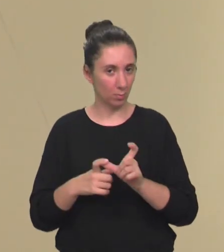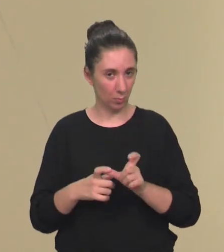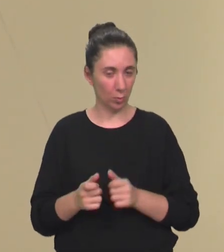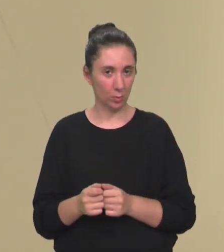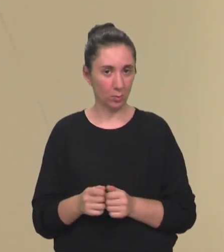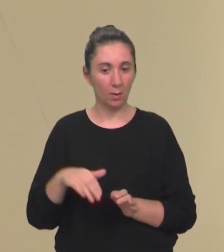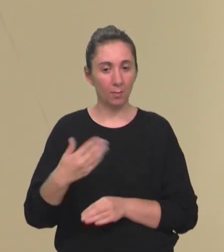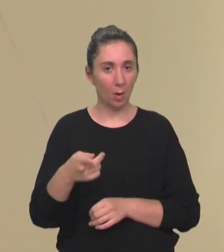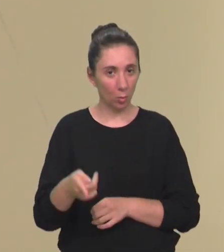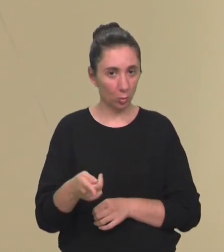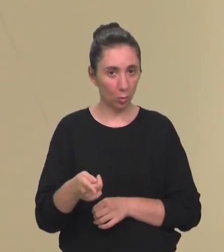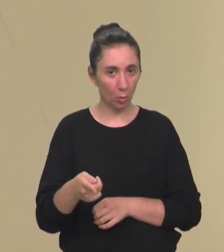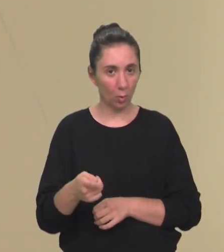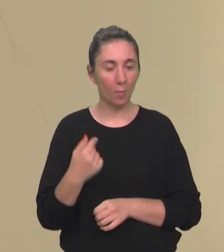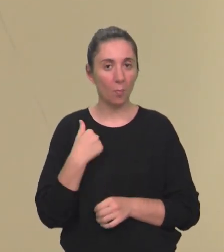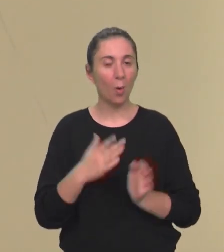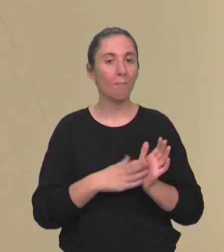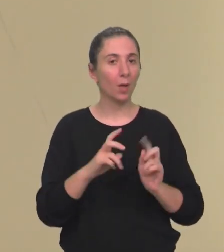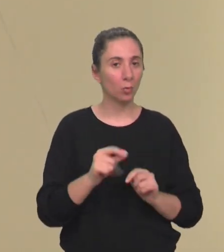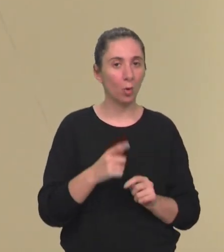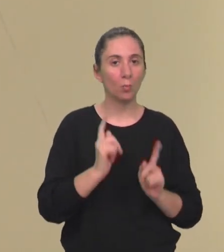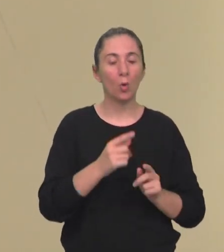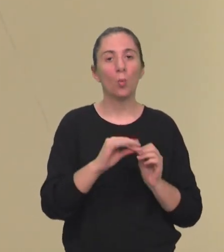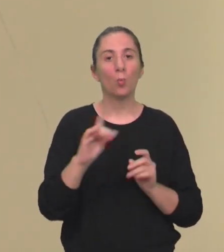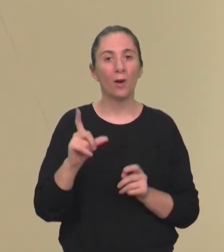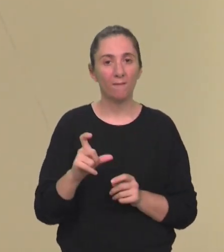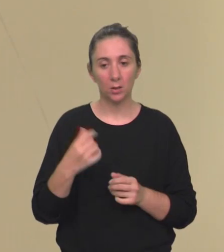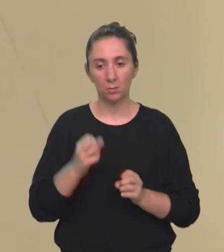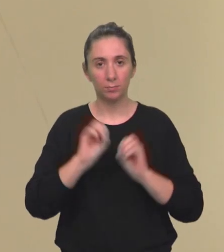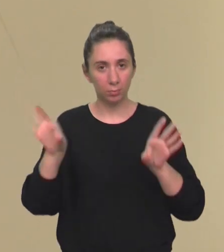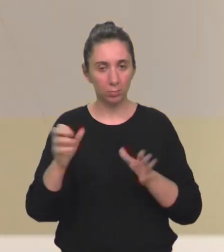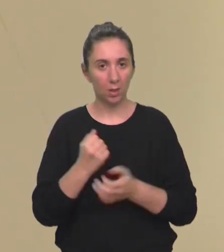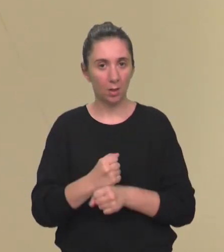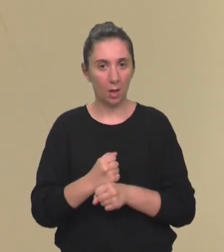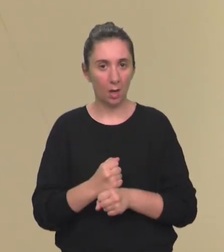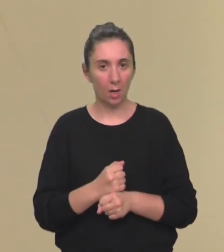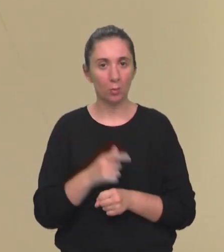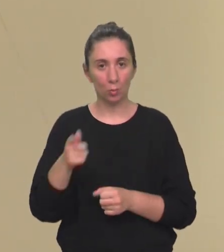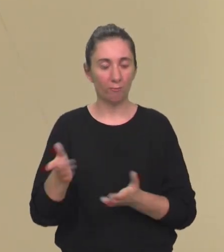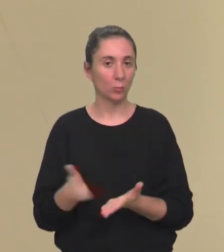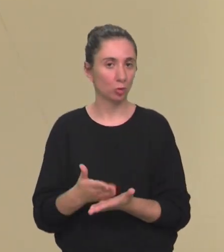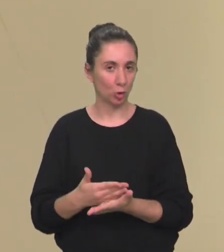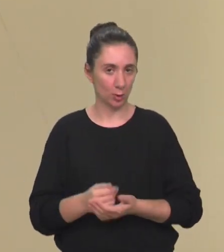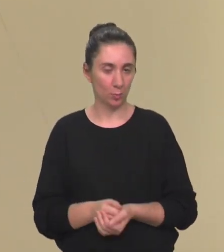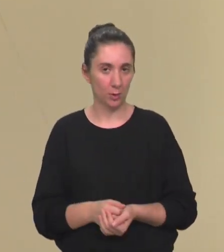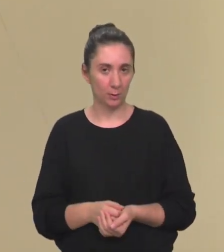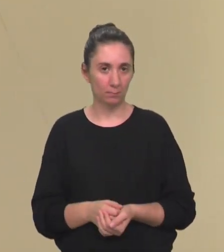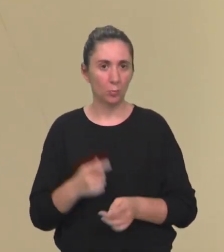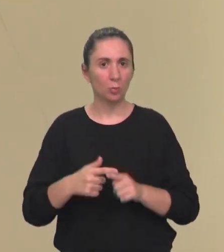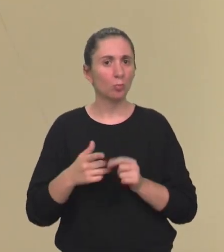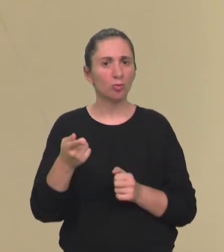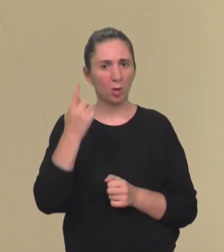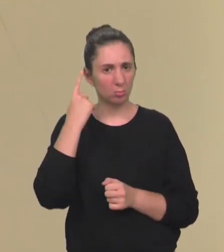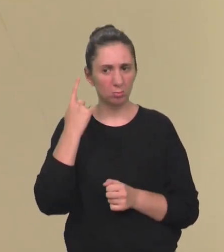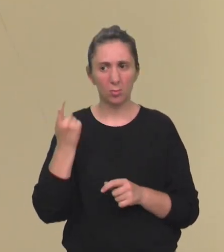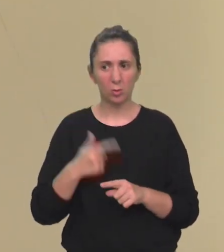sklerozom, a nakon toga smo, moj mentor i ja, profesor Buljevac, objavili rad u spomenutom časopisu. Zašto je on